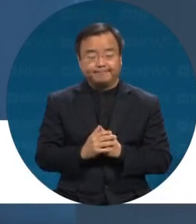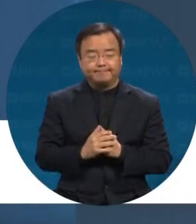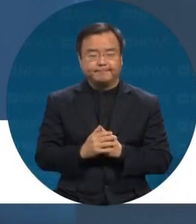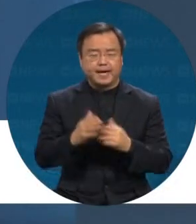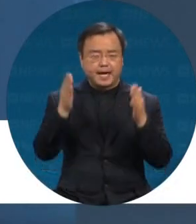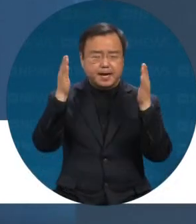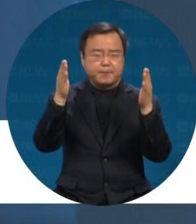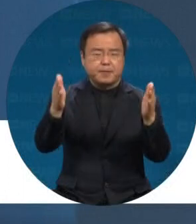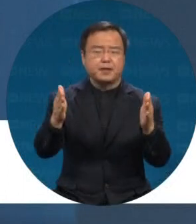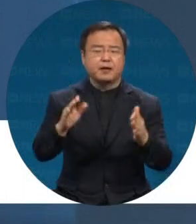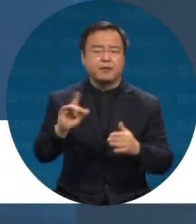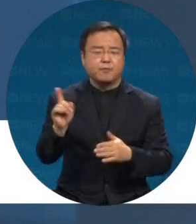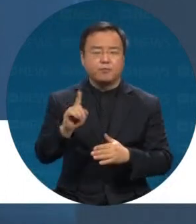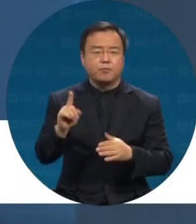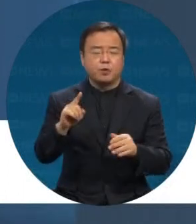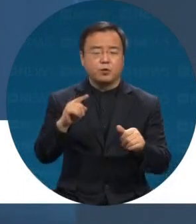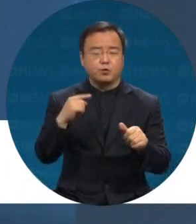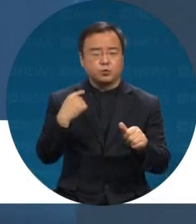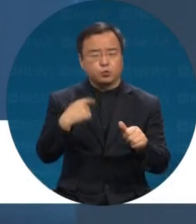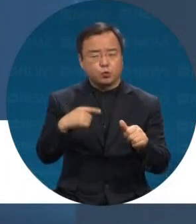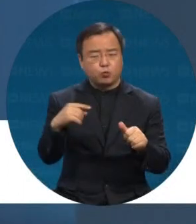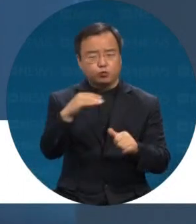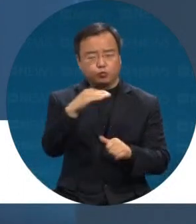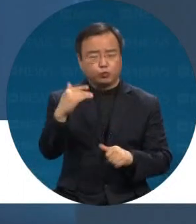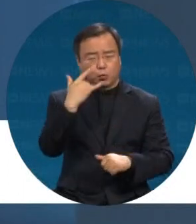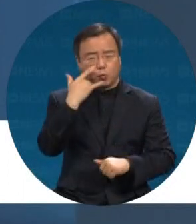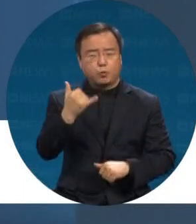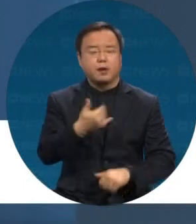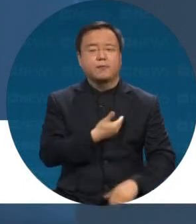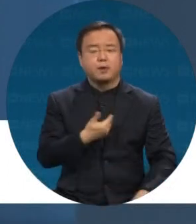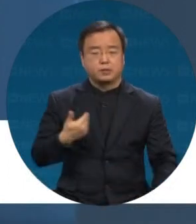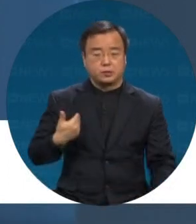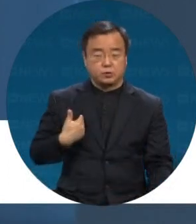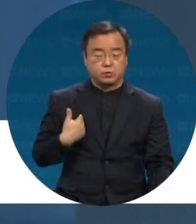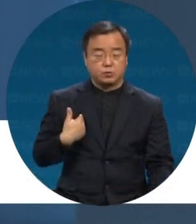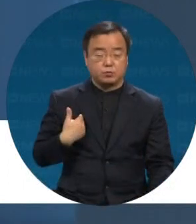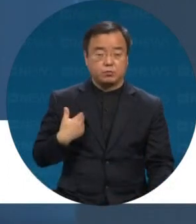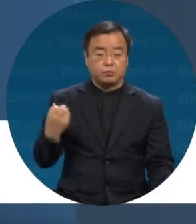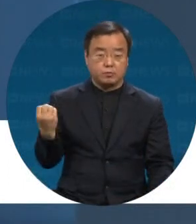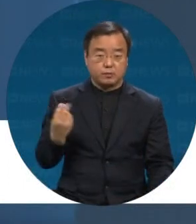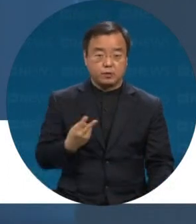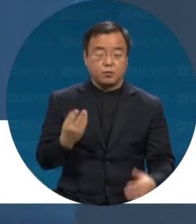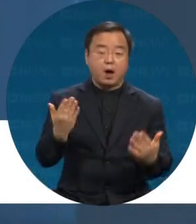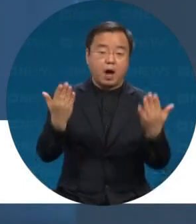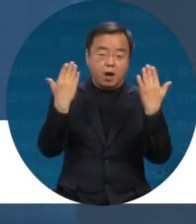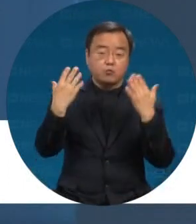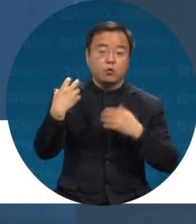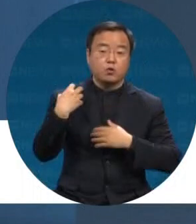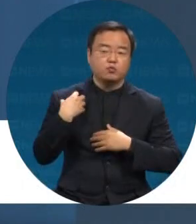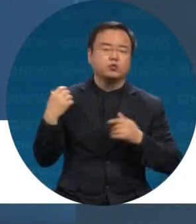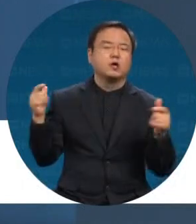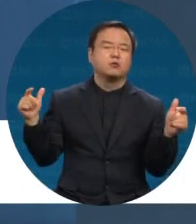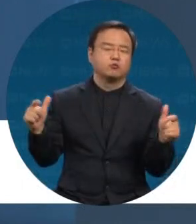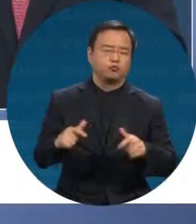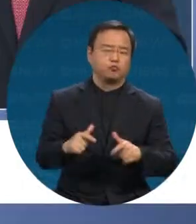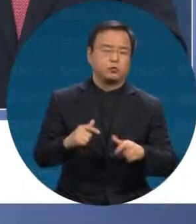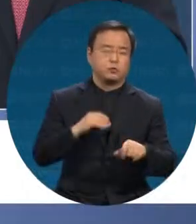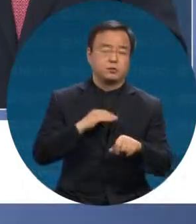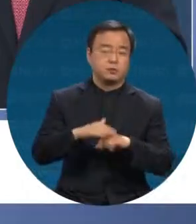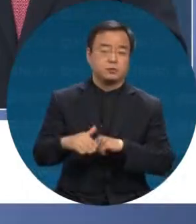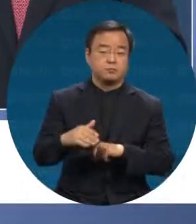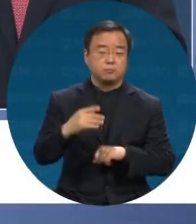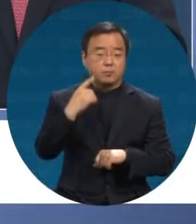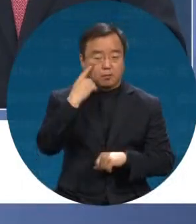큰 방향은 일단 교육수에서 학부모님 만족하고 학교 부담을 줄이는 없애는 그런 방향으로 가려고 하고 있다는